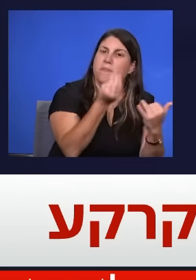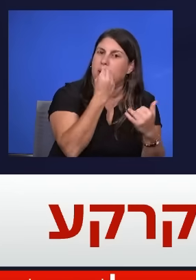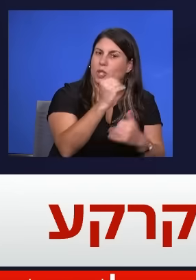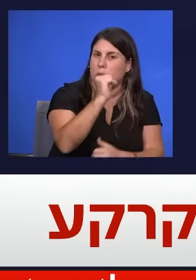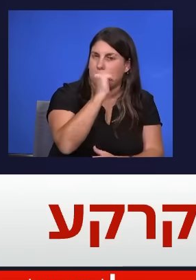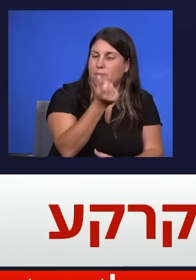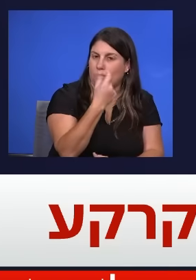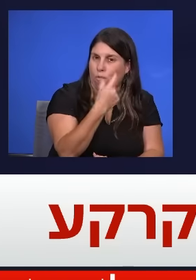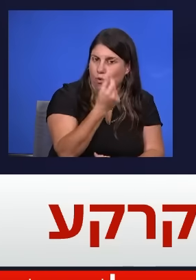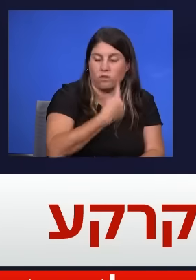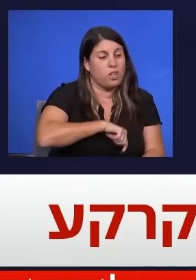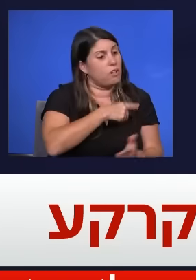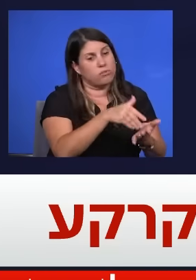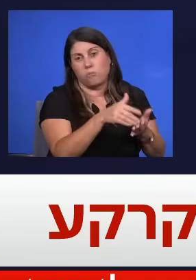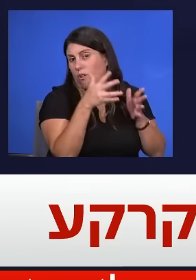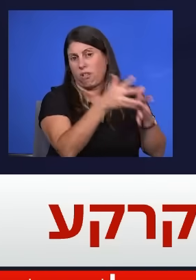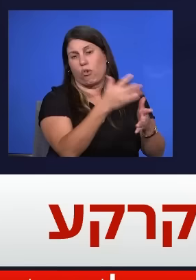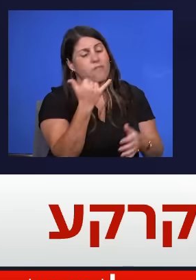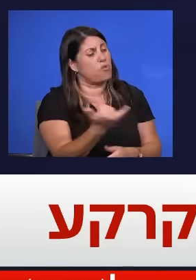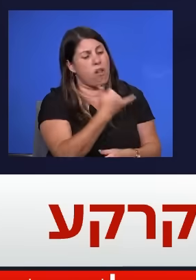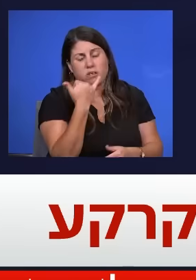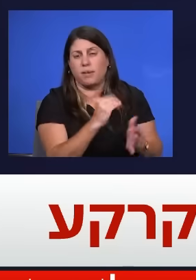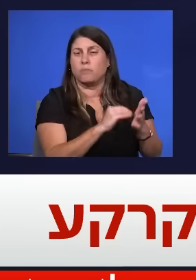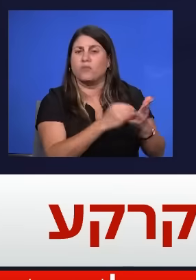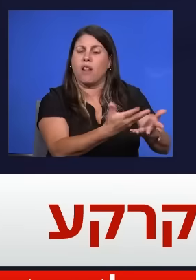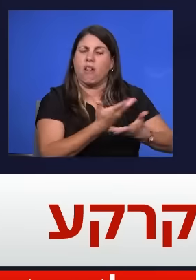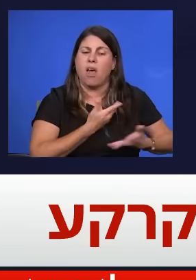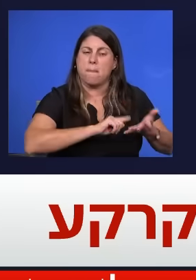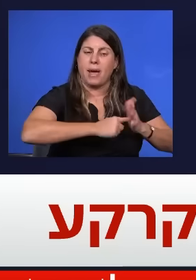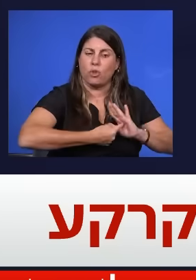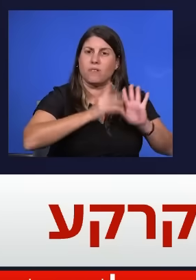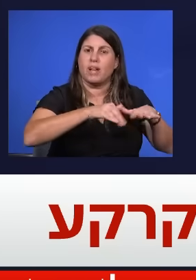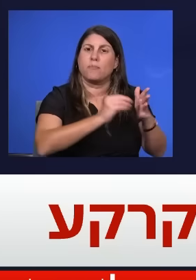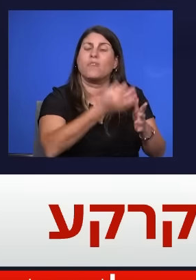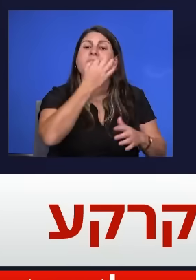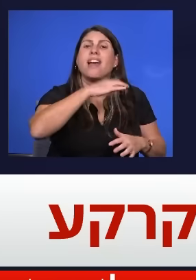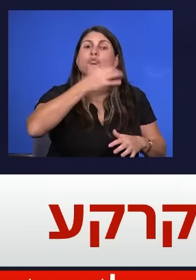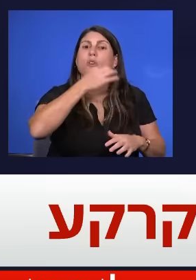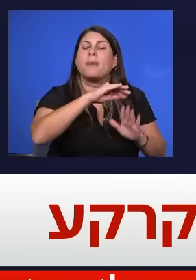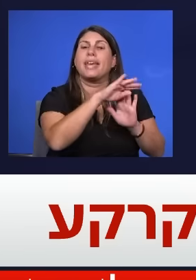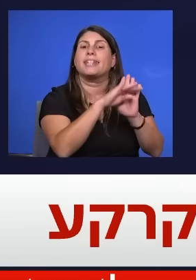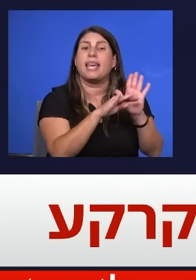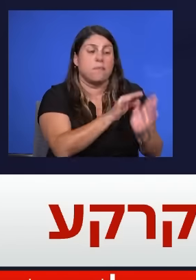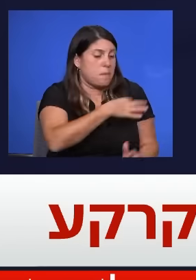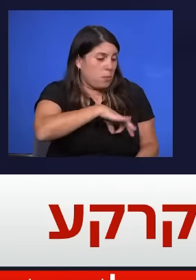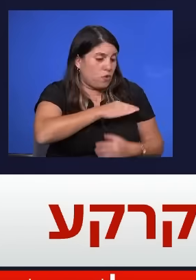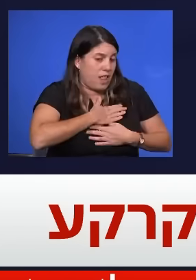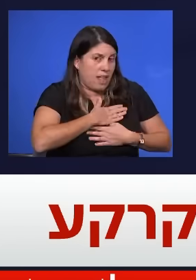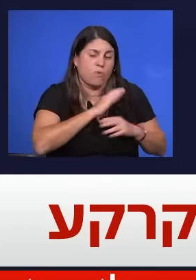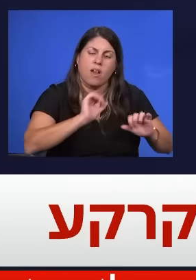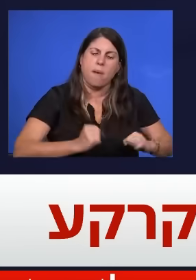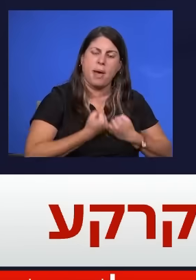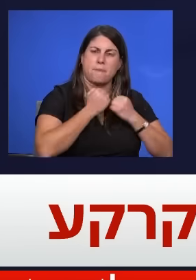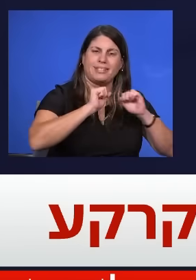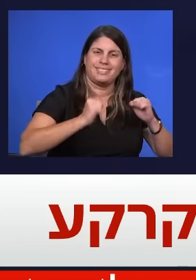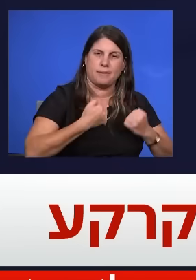לתקוף כל הזמן על מנת להשיג את המטרות שלנו, וגם על מנת לשפר את התנאים עבורנו למאמצים הבאים במלחמה.